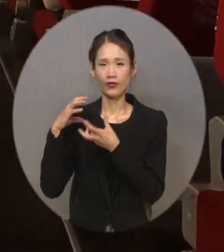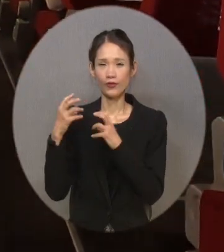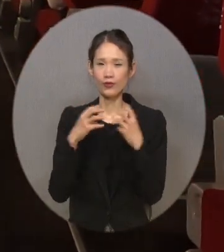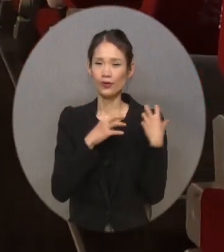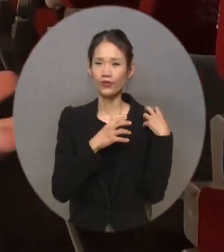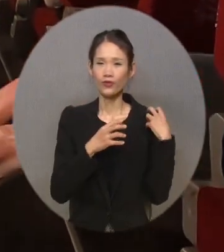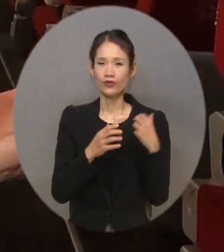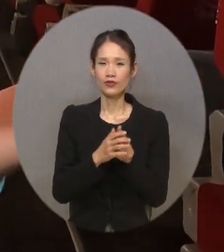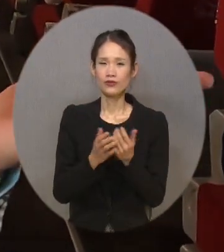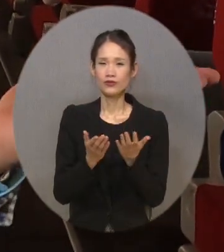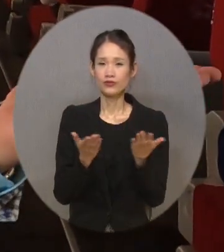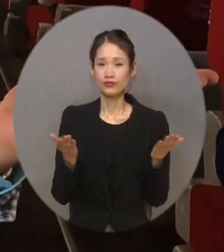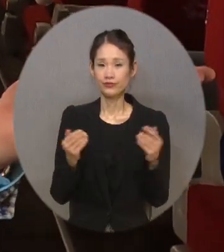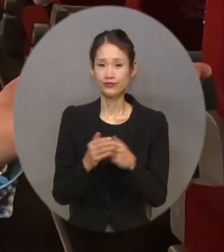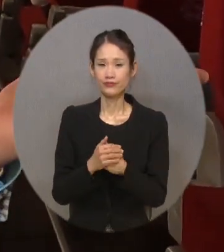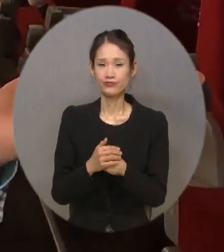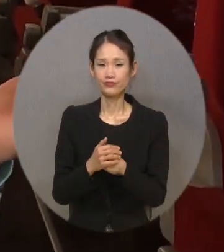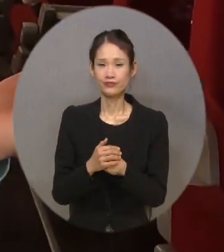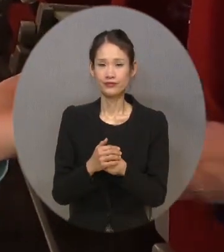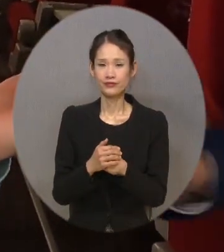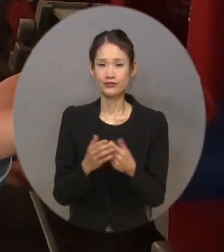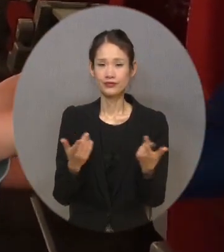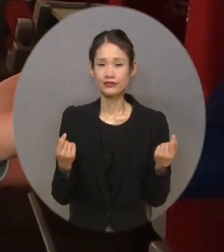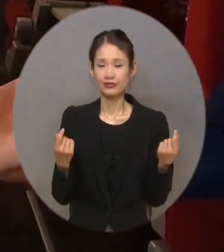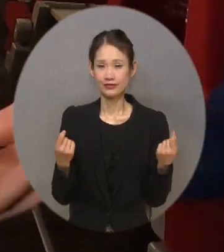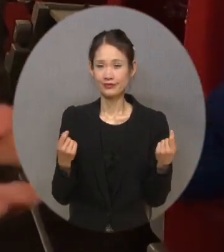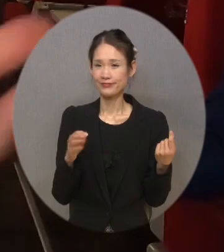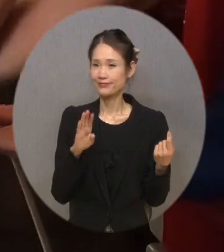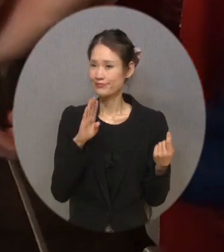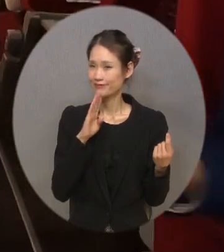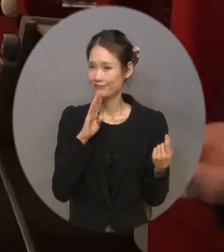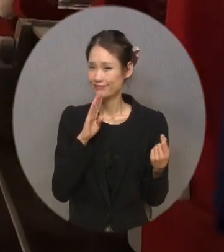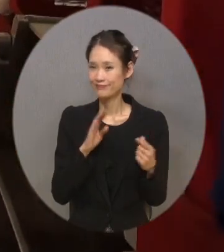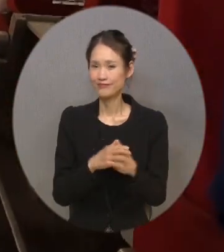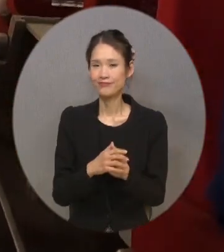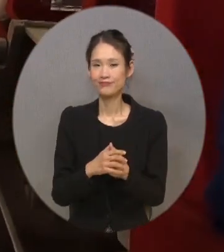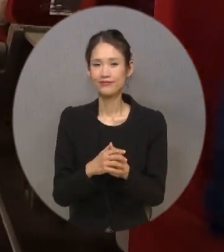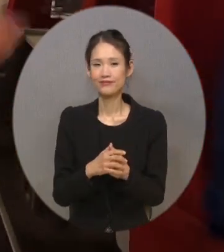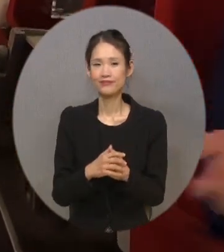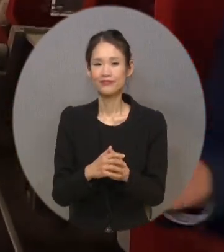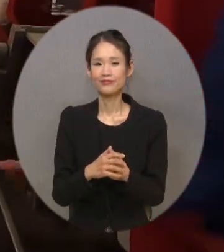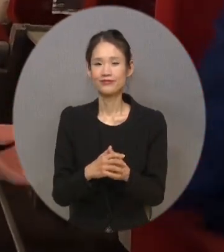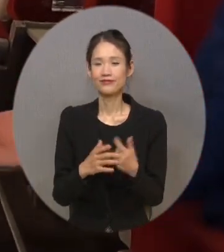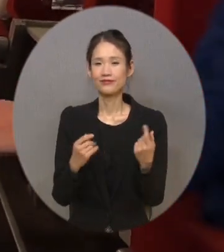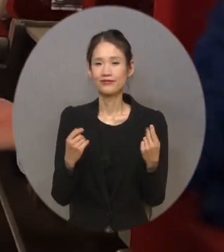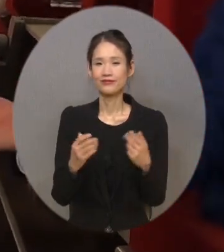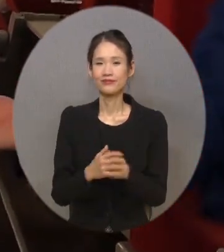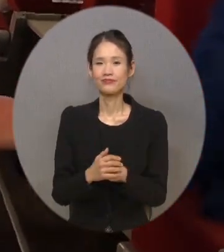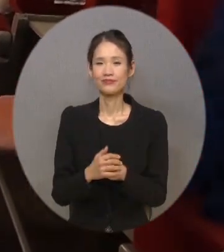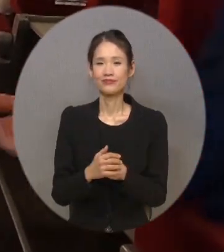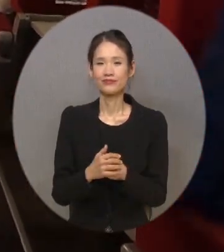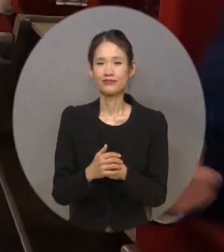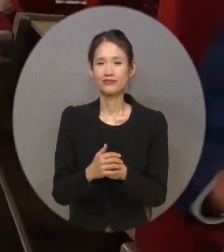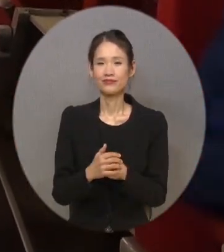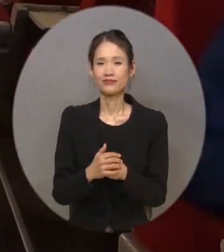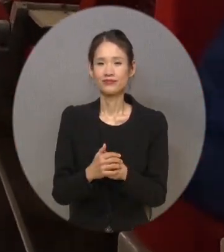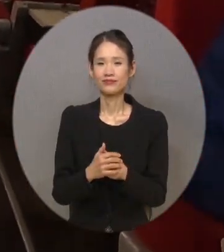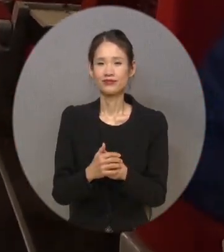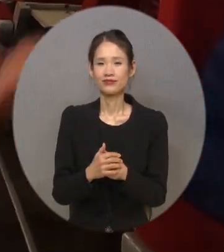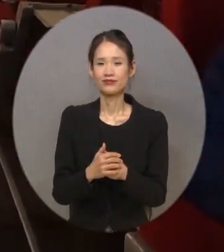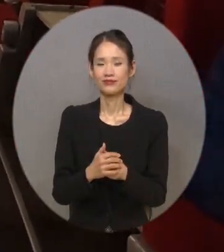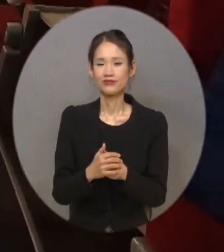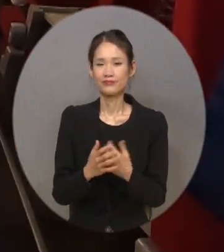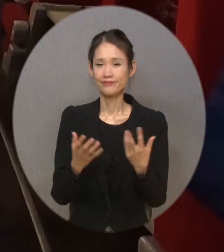어, 이렇게 어, 맞아요 이거 스트레치 이렇게 이거 어?